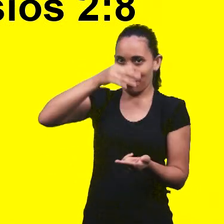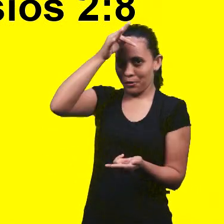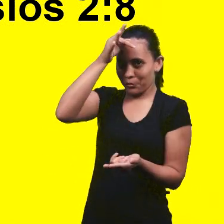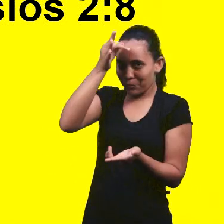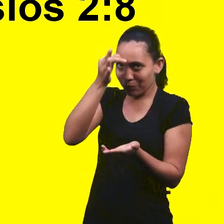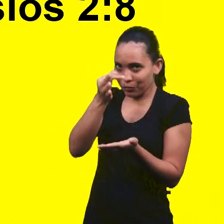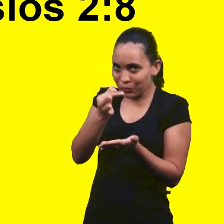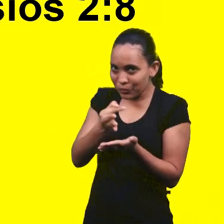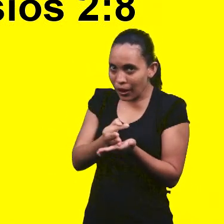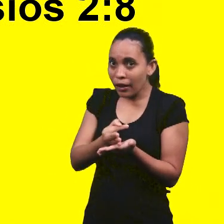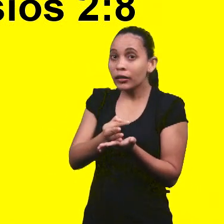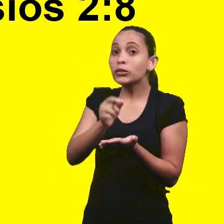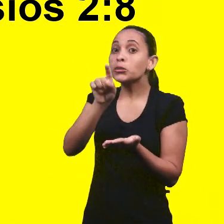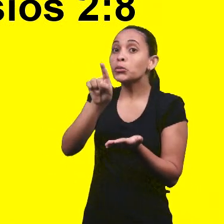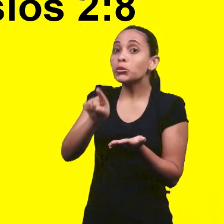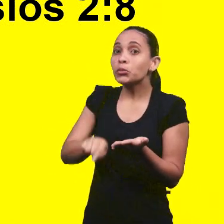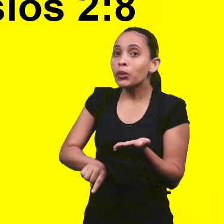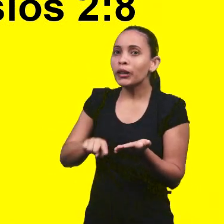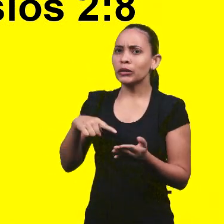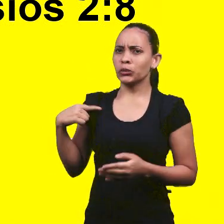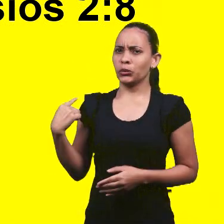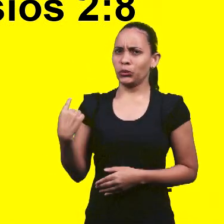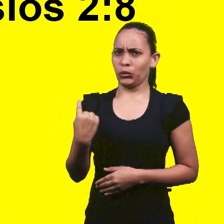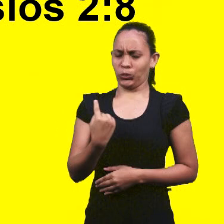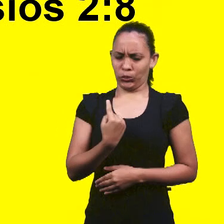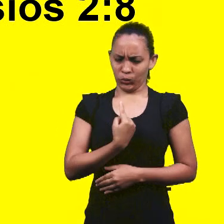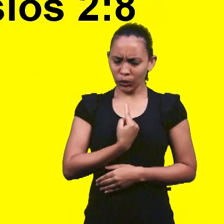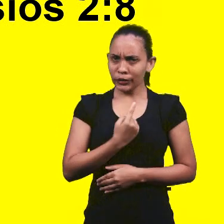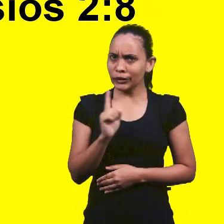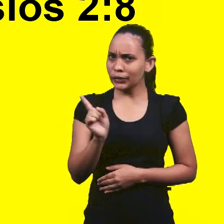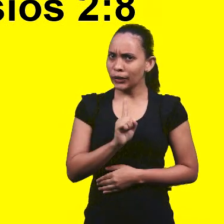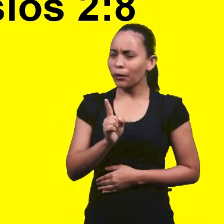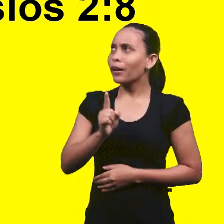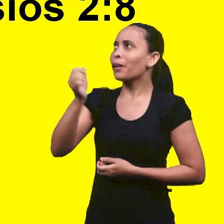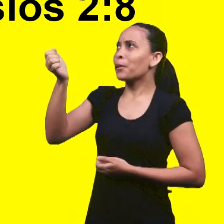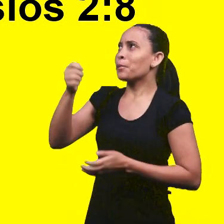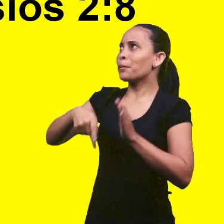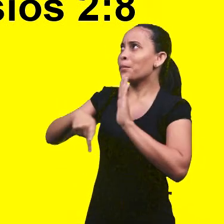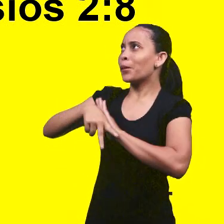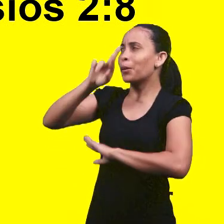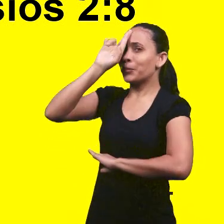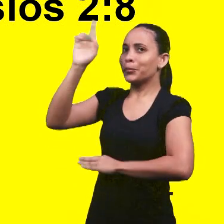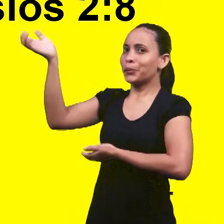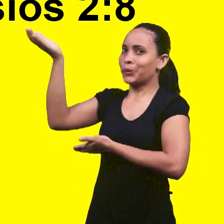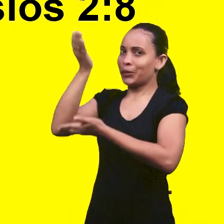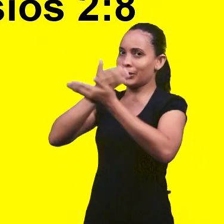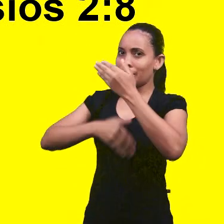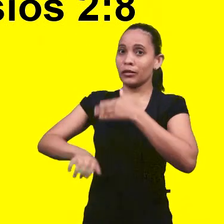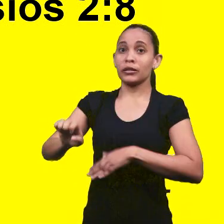foi, et cela ne vient pas de vous, est un don de Dieu.